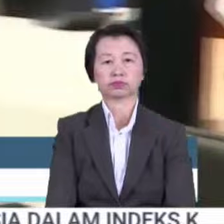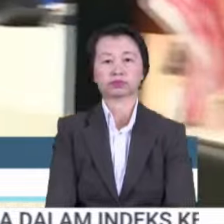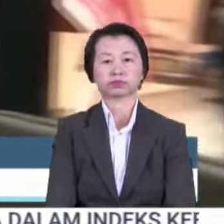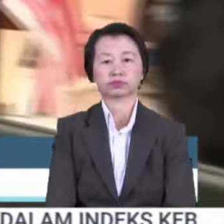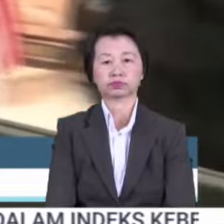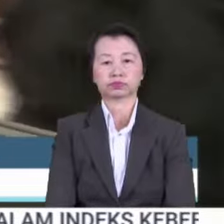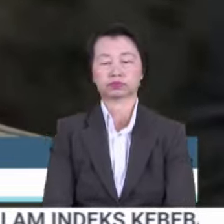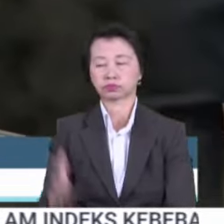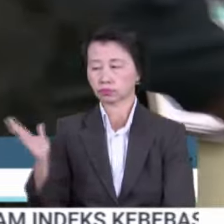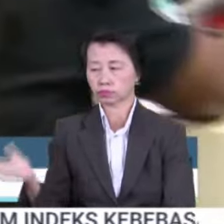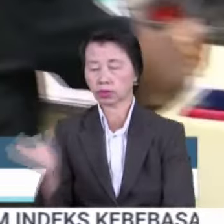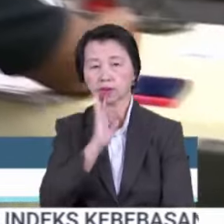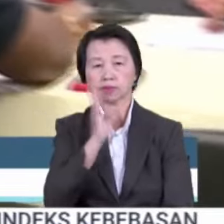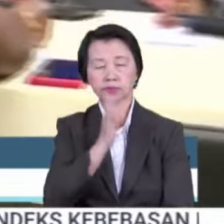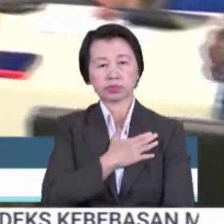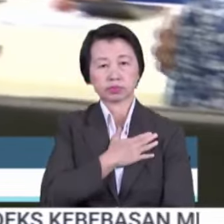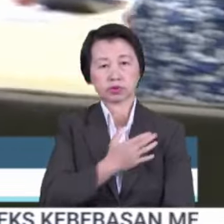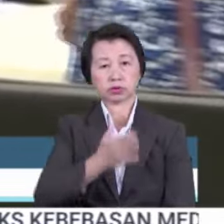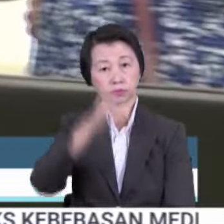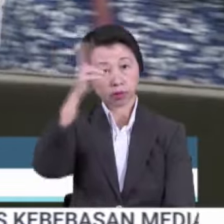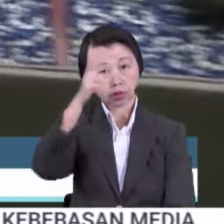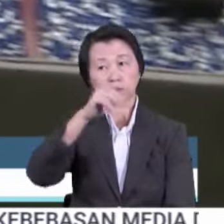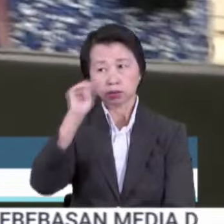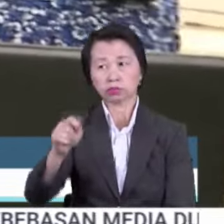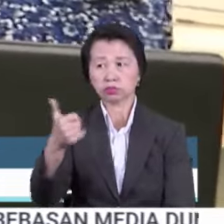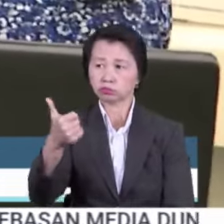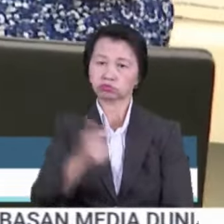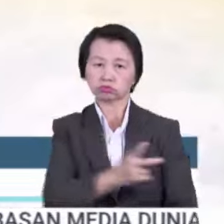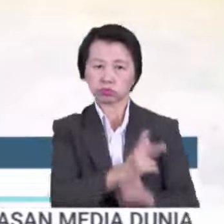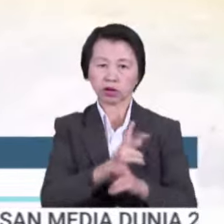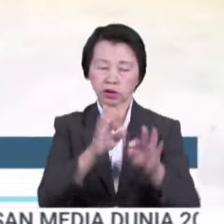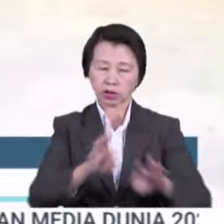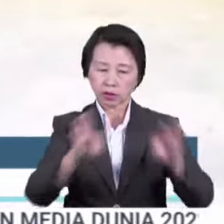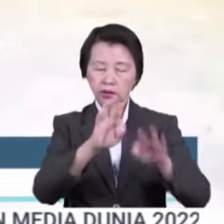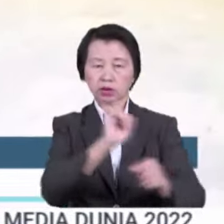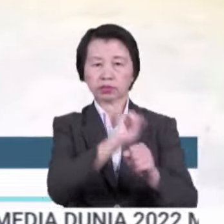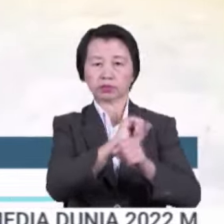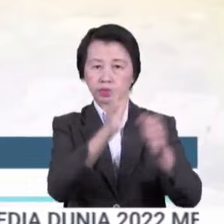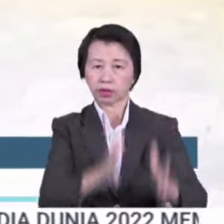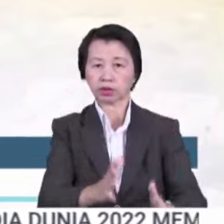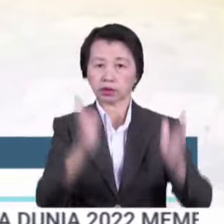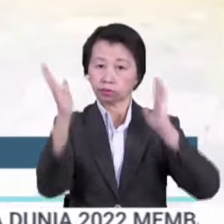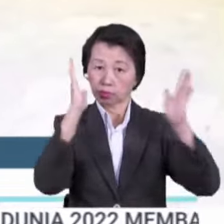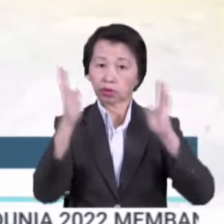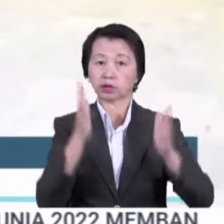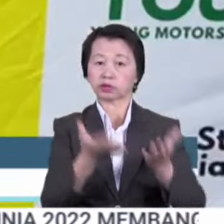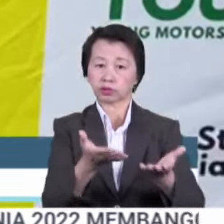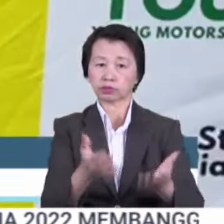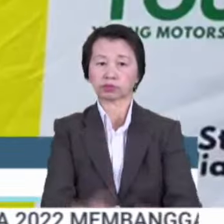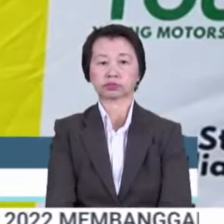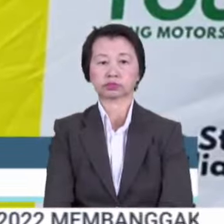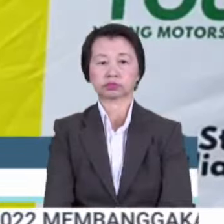menurut beliau komitmen kerajaan tersebut dapat memelihara kepentingan pekerja di negara ini